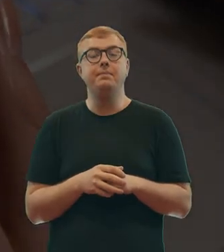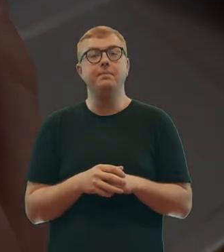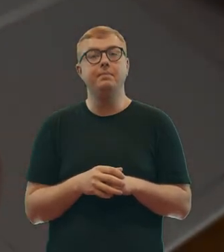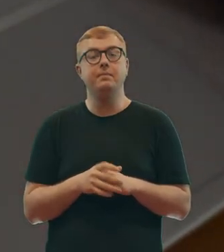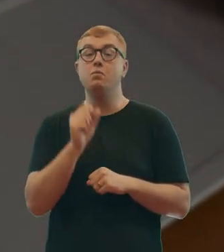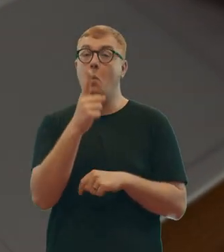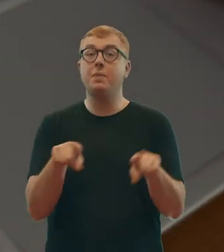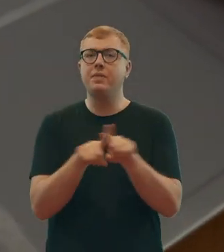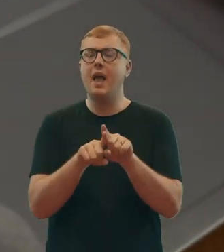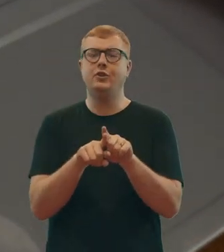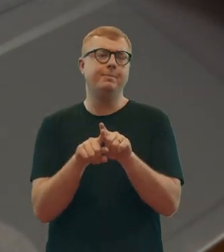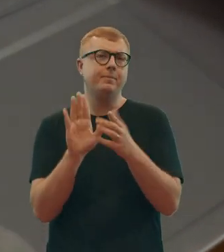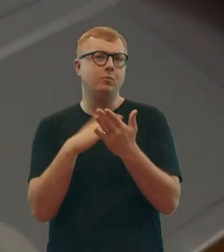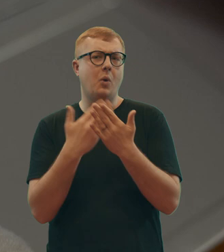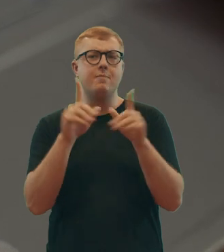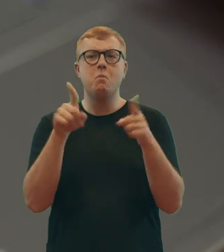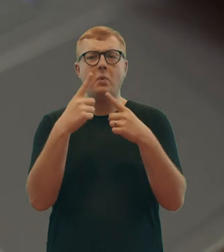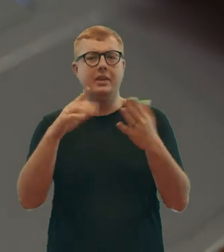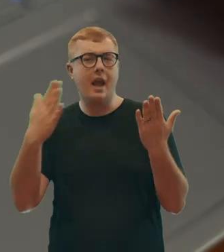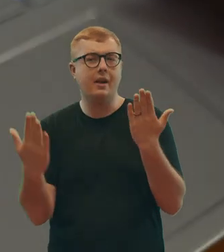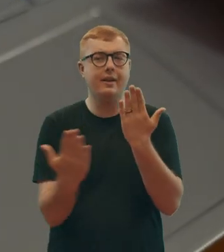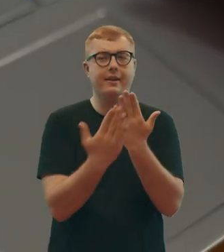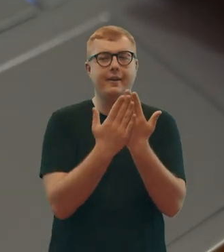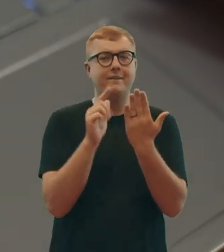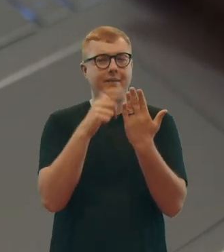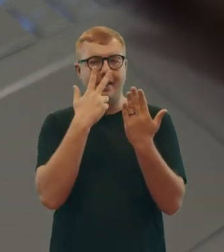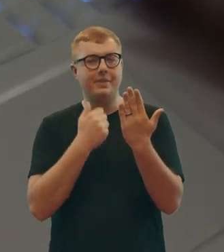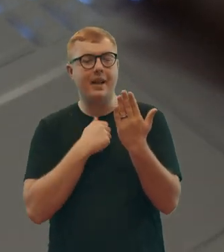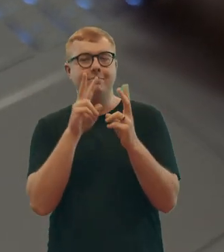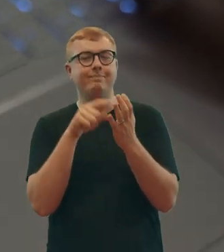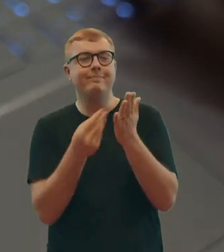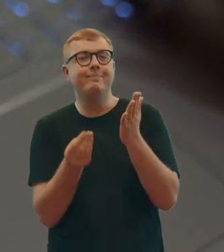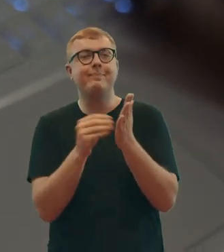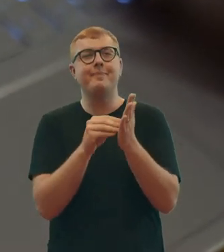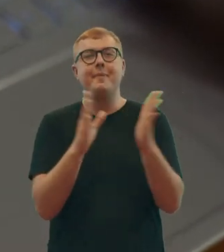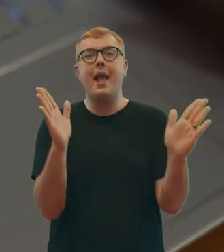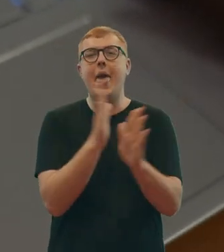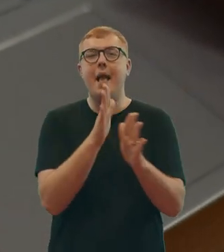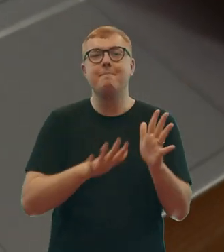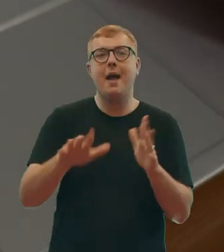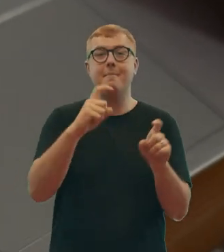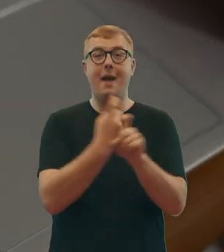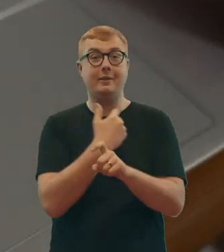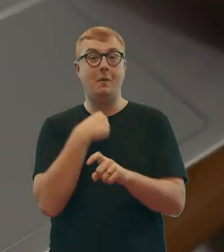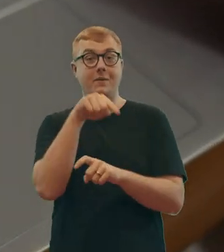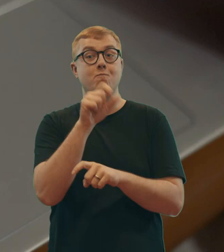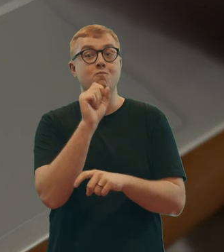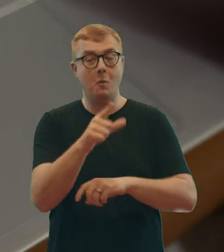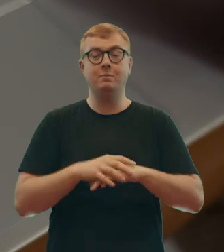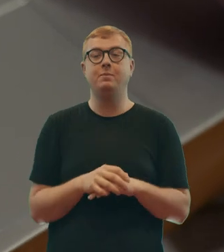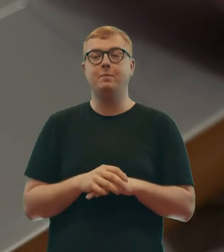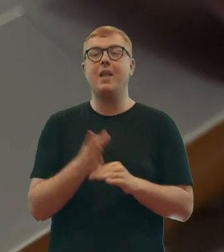Jest też taki jakby podkład muzyczny, muzyczka, która niby ma tam jakoś dawać taki klimat kraju, w którym